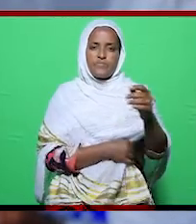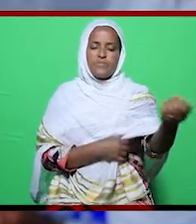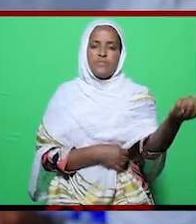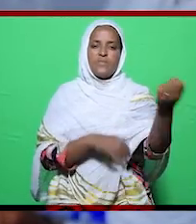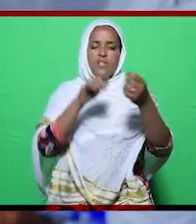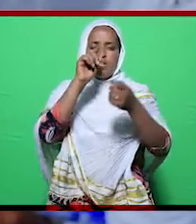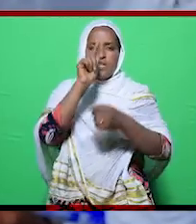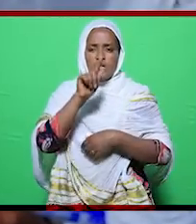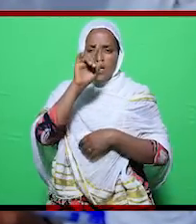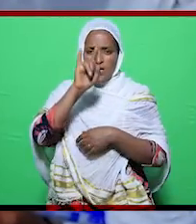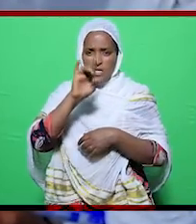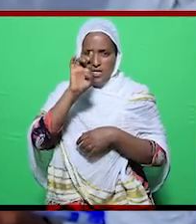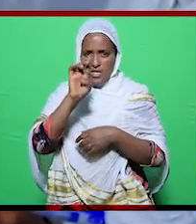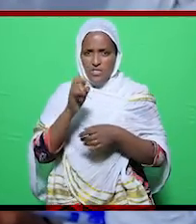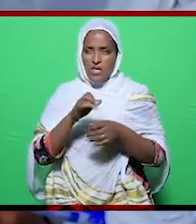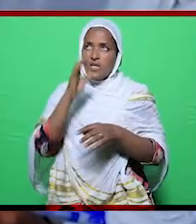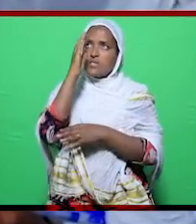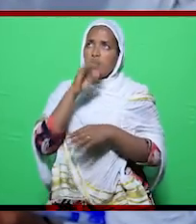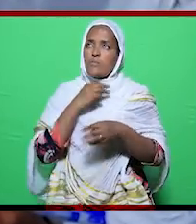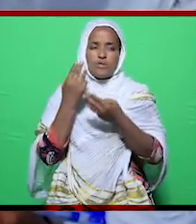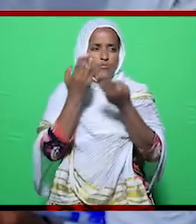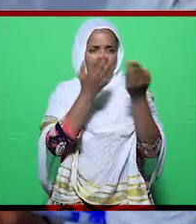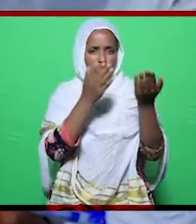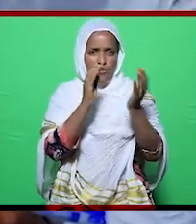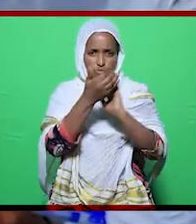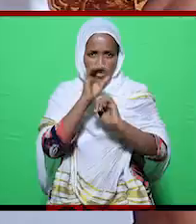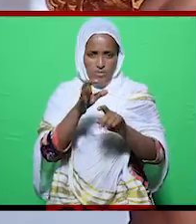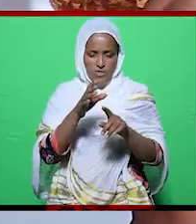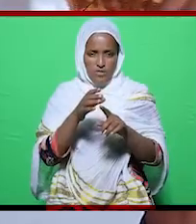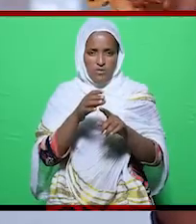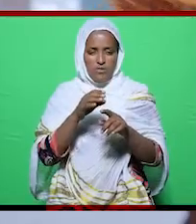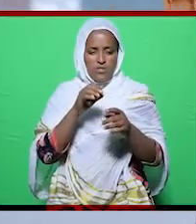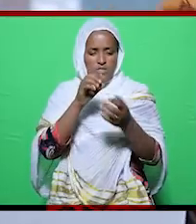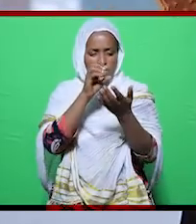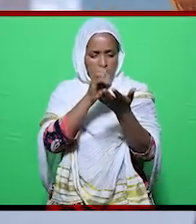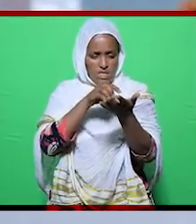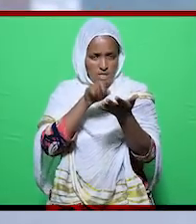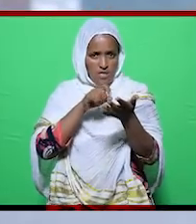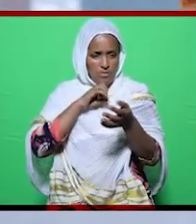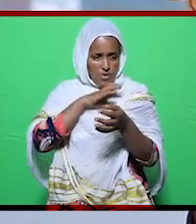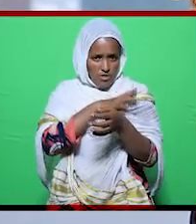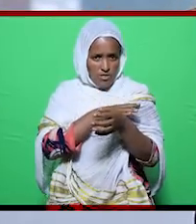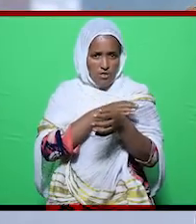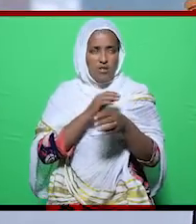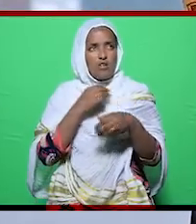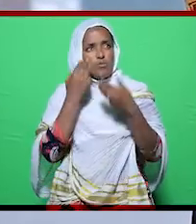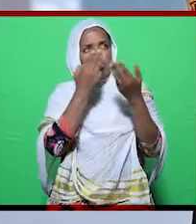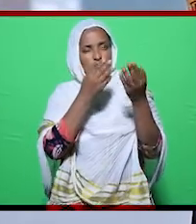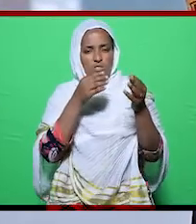እየዘመር እያለቀስን መባ እንባችን እያፈሰስን ነው ሥዕሉ ፊት ቀርበን። ስለዚህ ያንን ስናደርግ